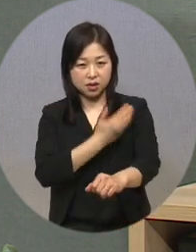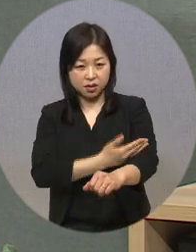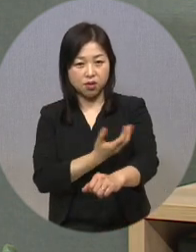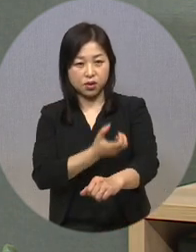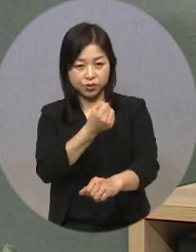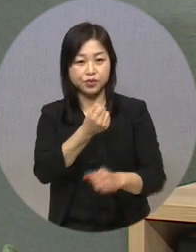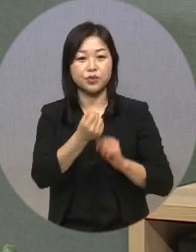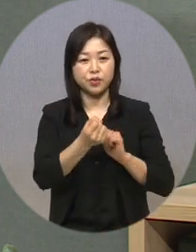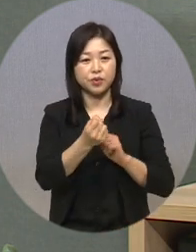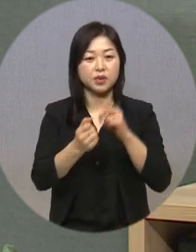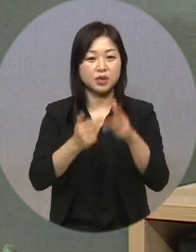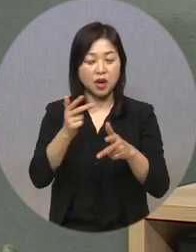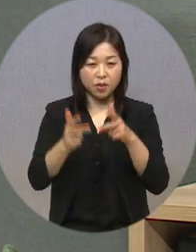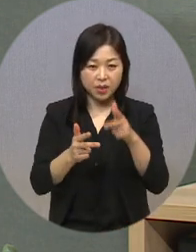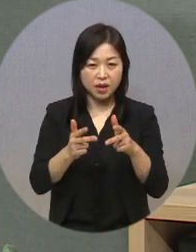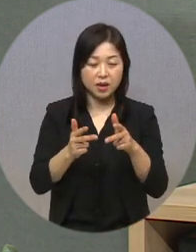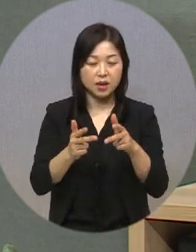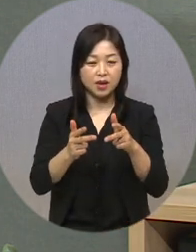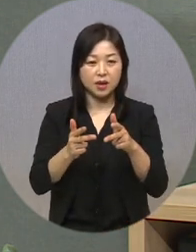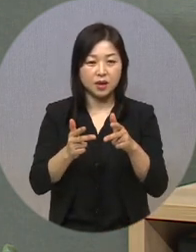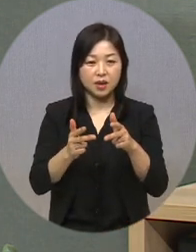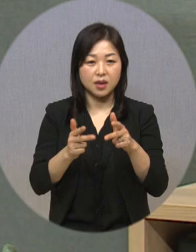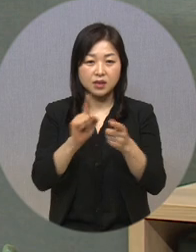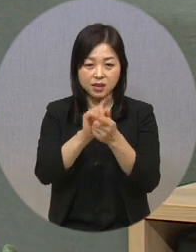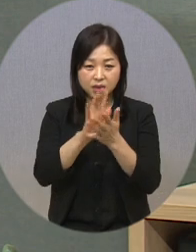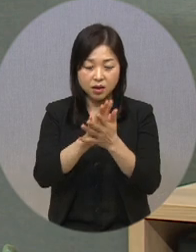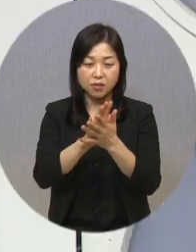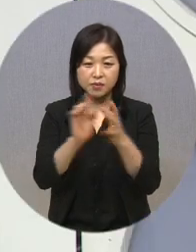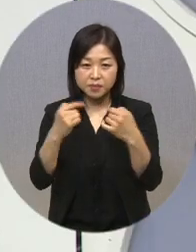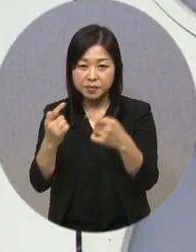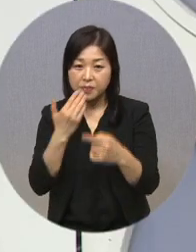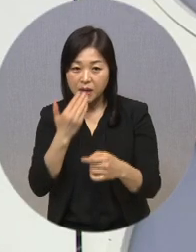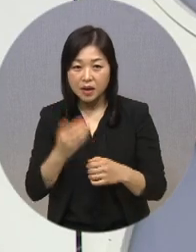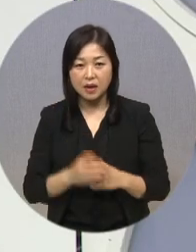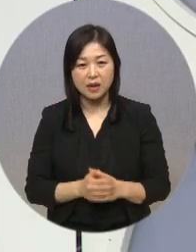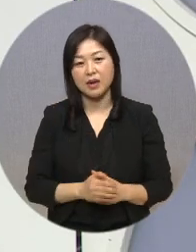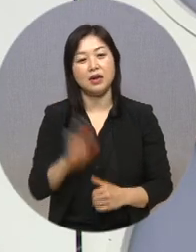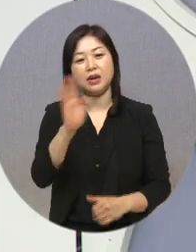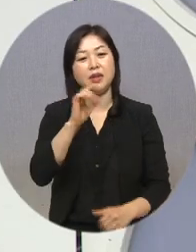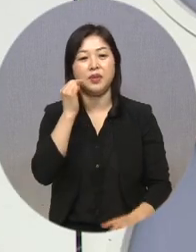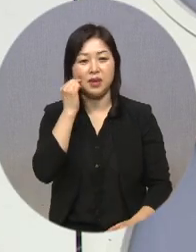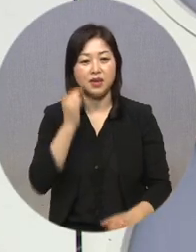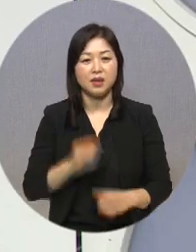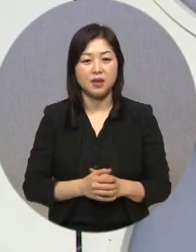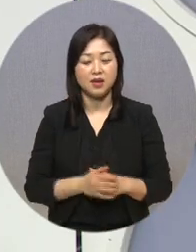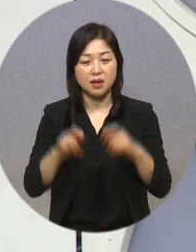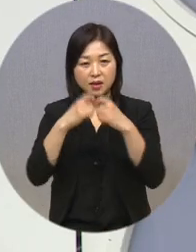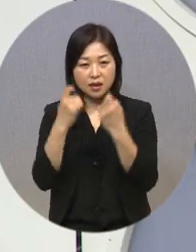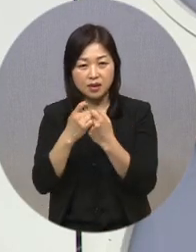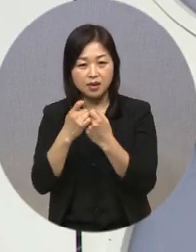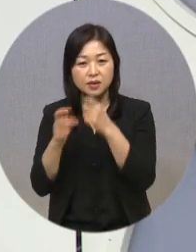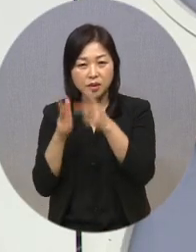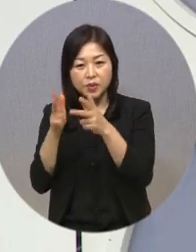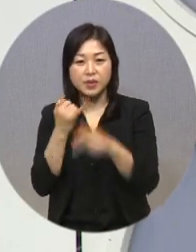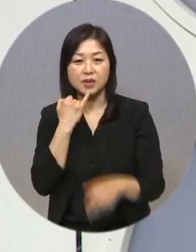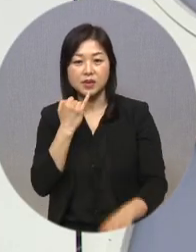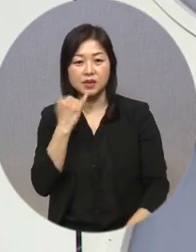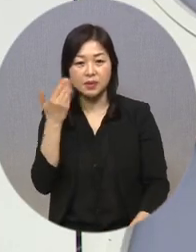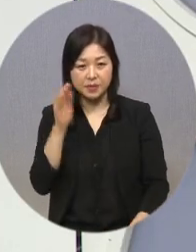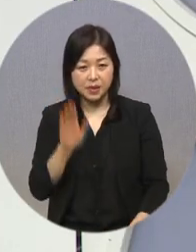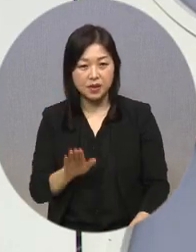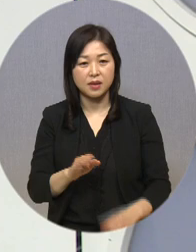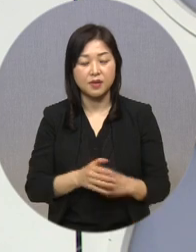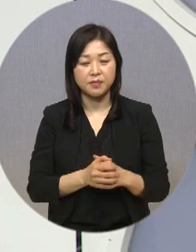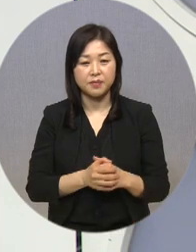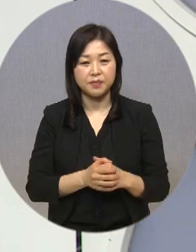자격으로 어떤 사업에 직접 관여를 할 수가 있나요? 안 됩니다. 안 되죠? 아니 개인 사업은 괜찮지만